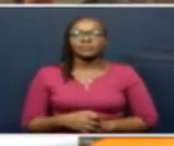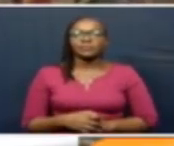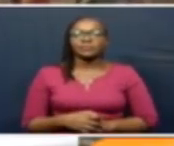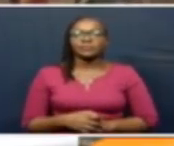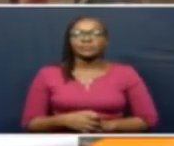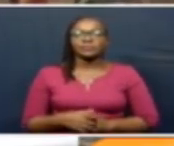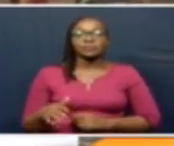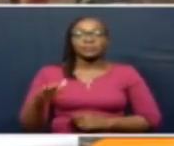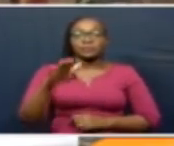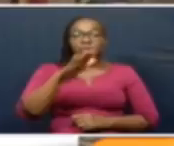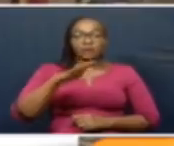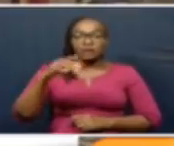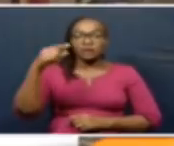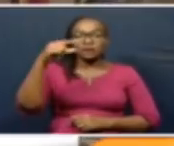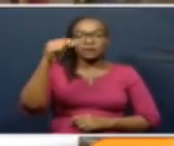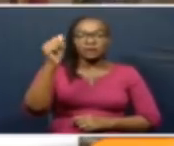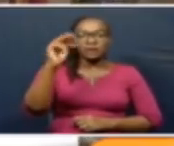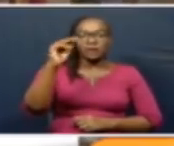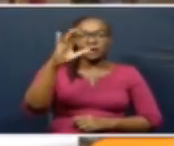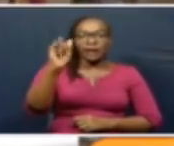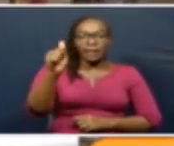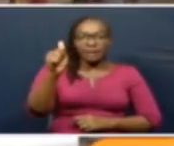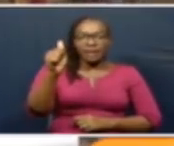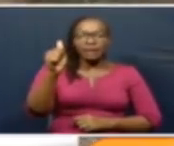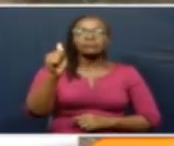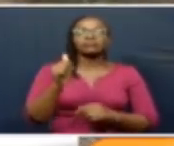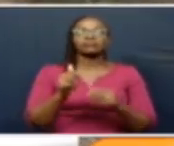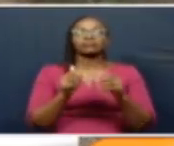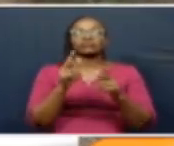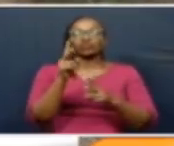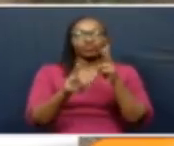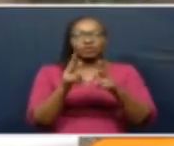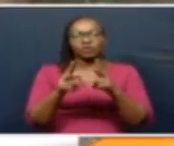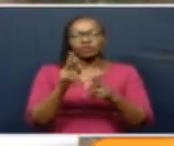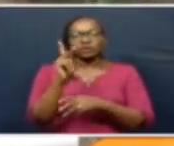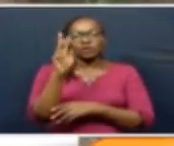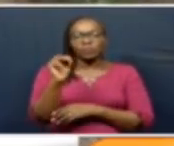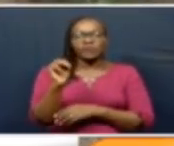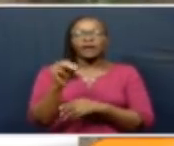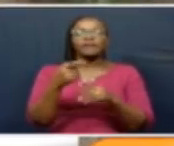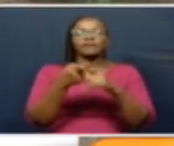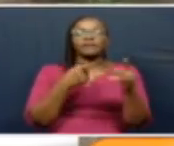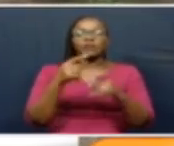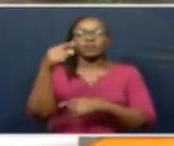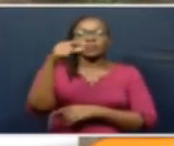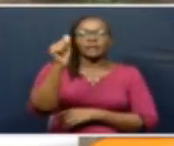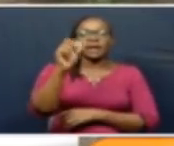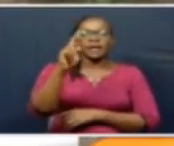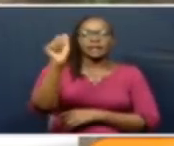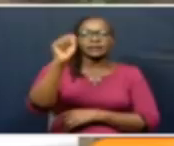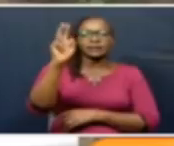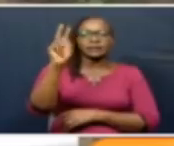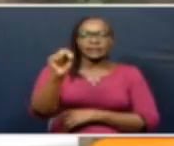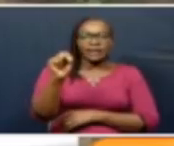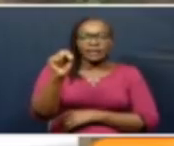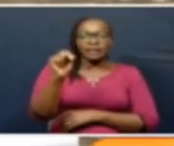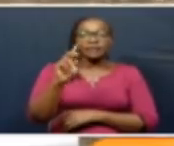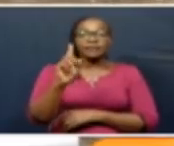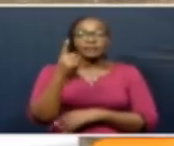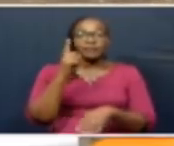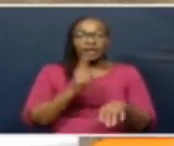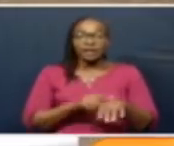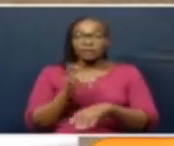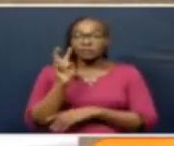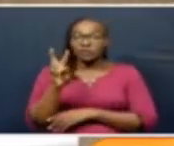Eneo la Gamba, takriban kilomita 22 kutoka Garsen mjini. Kwa mtazamo wa kwanza, eneo hili linaonekana